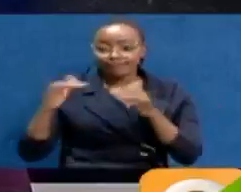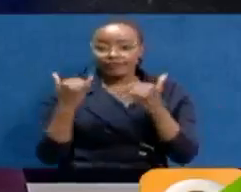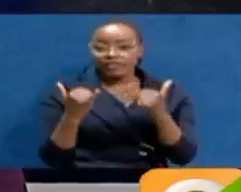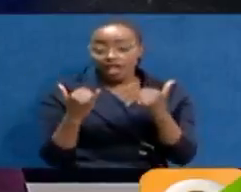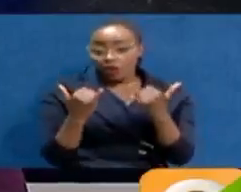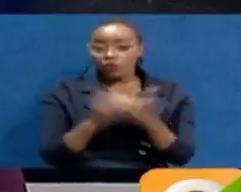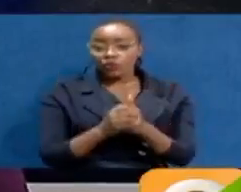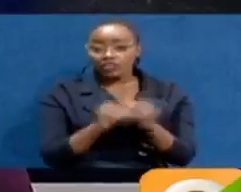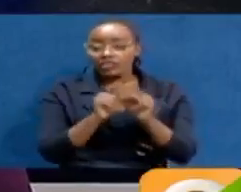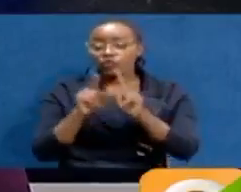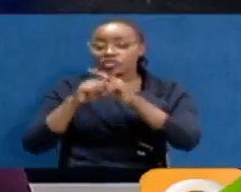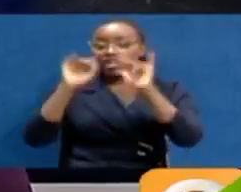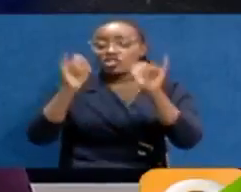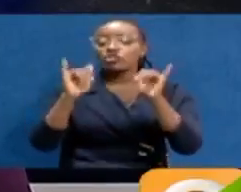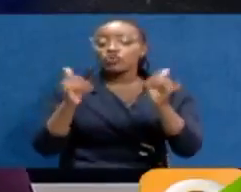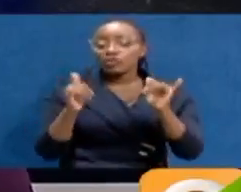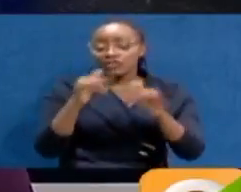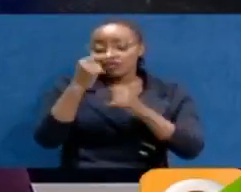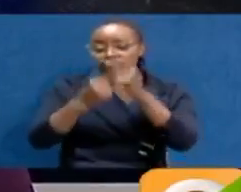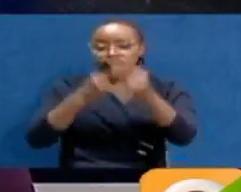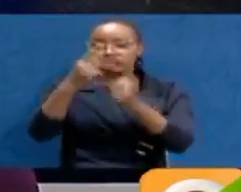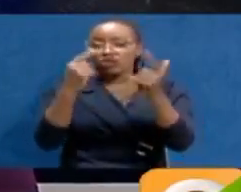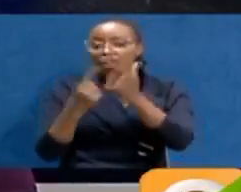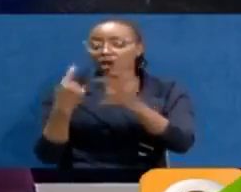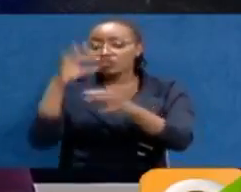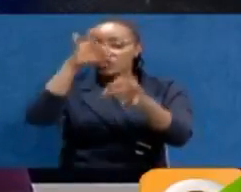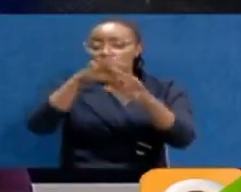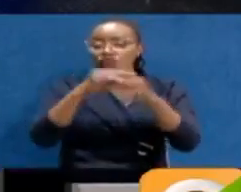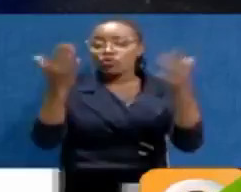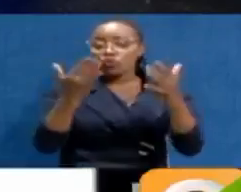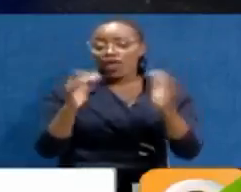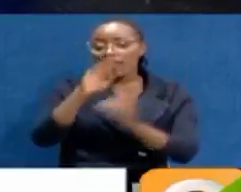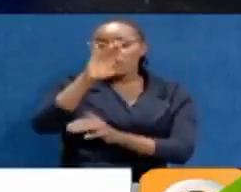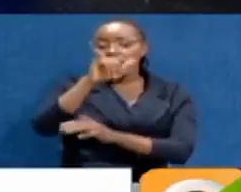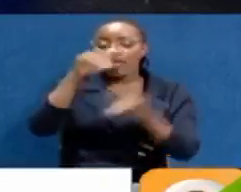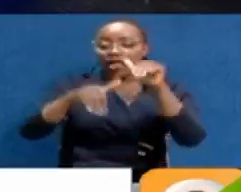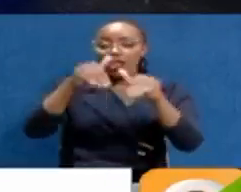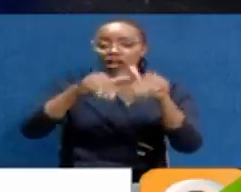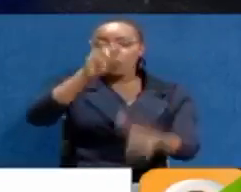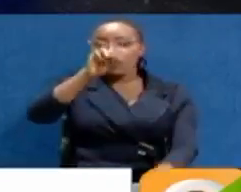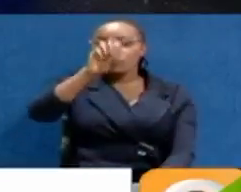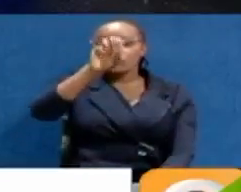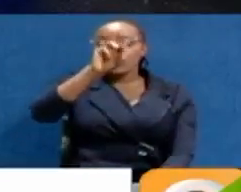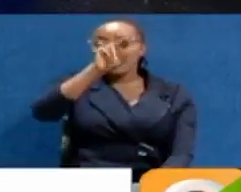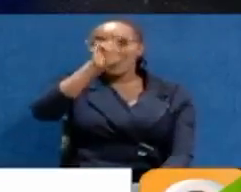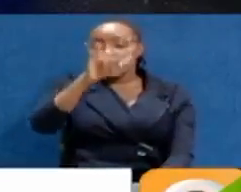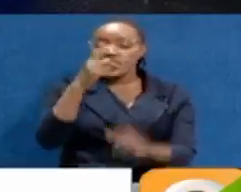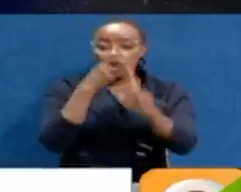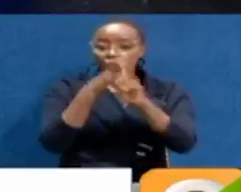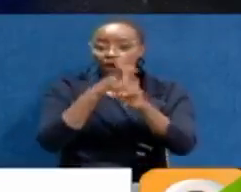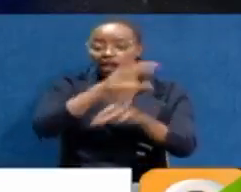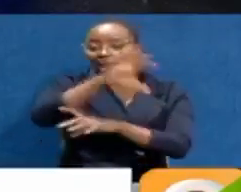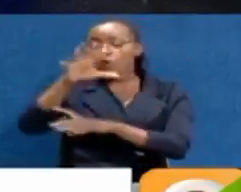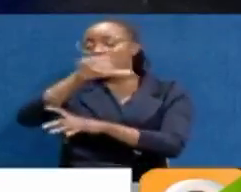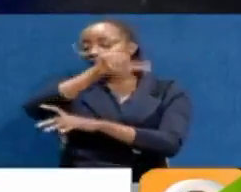Na kwa hivi sasa tunaanza na taarifa kwamba shughuli ya kuhesabu kura katika uchaguzi mdogo eneo bunge la Msambweni kaunti ya Kwale inaendelea,